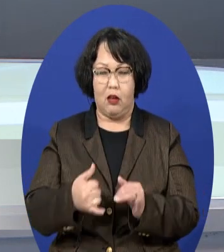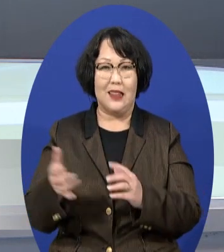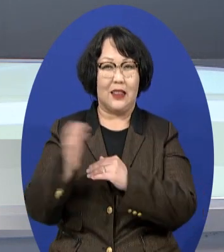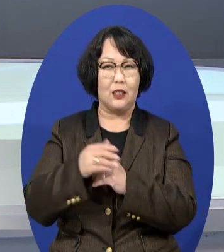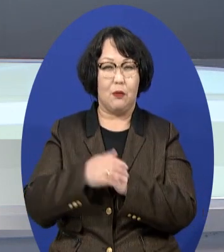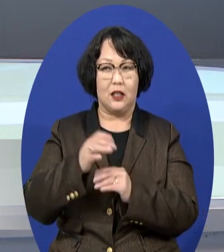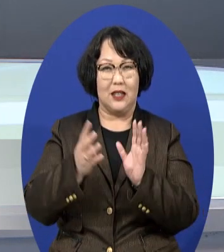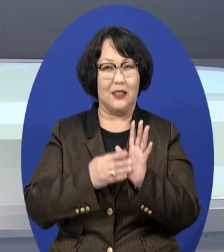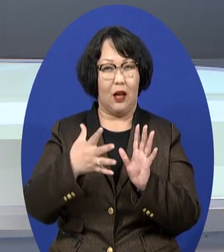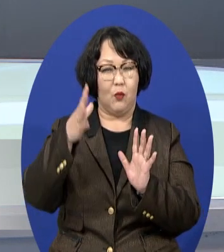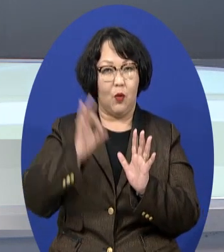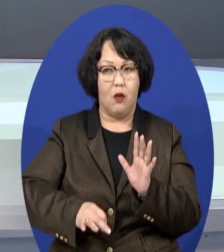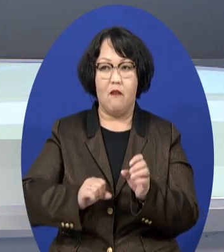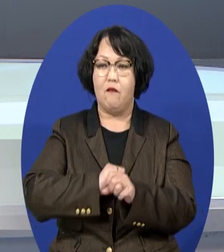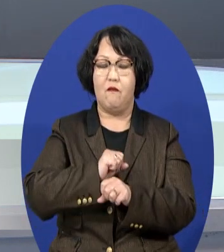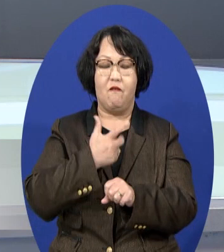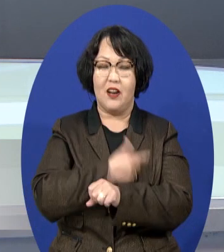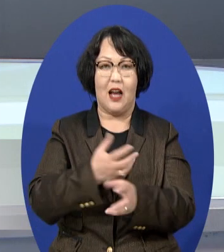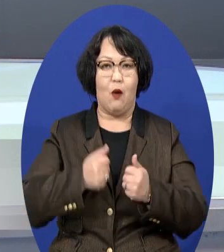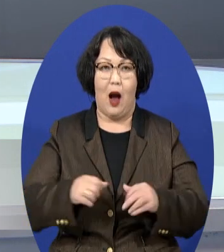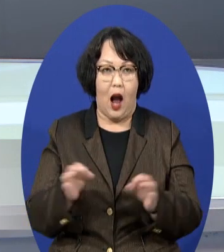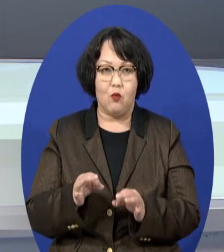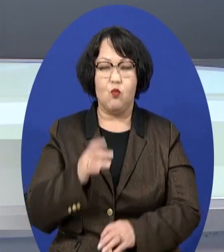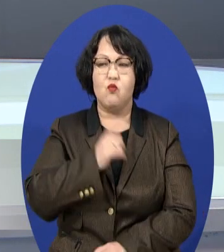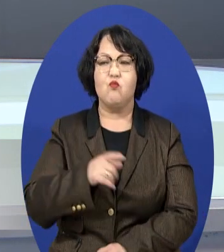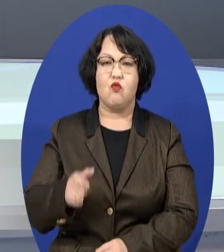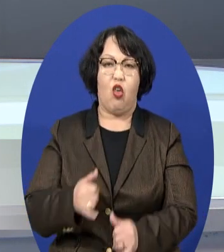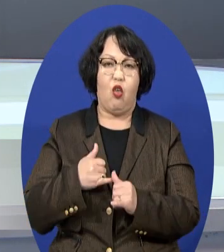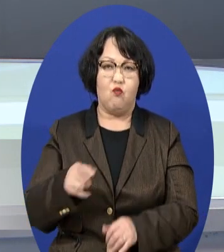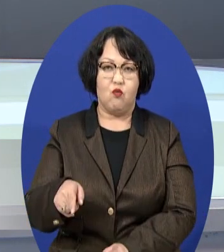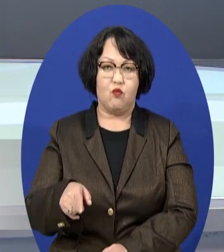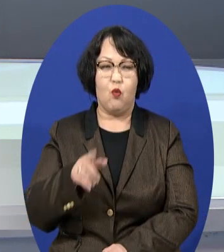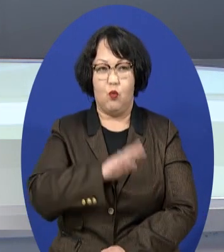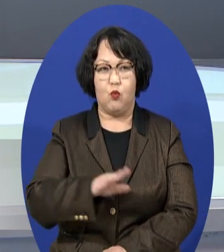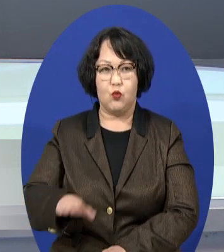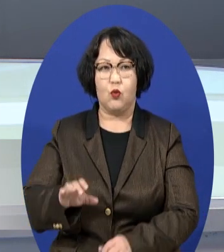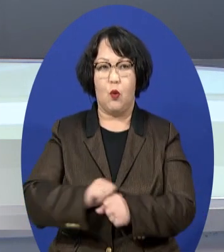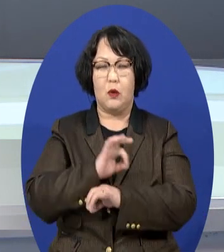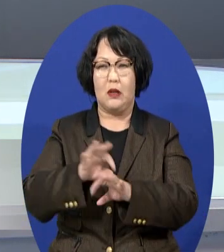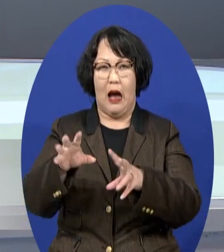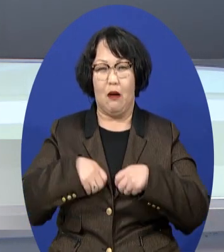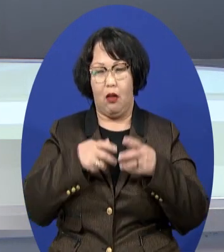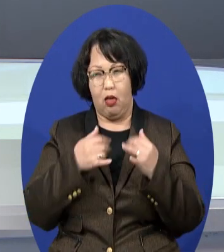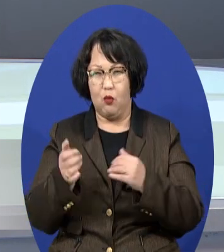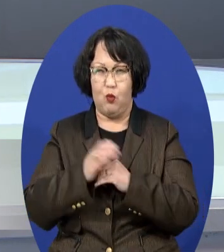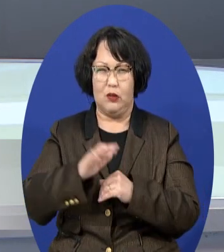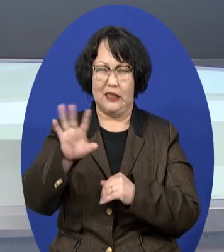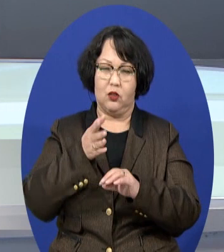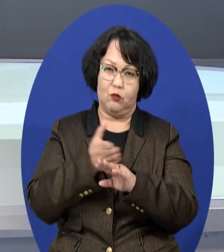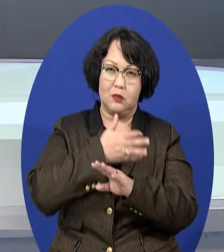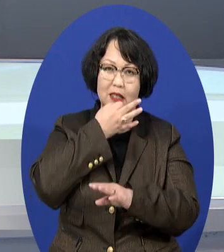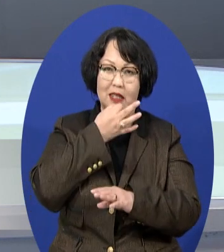вакцинд хамрагдаагүй эсвэл вакцины бүрэн тунгаа авч амжаагүй байна. Иймд хүүхдүүдийг COVID-19 сар тахал дөрөвдөөс үржилэн сэргийлэх зорилгоор эхний